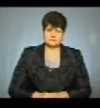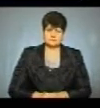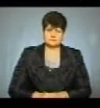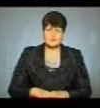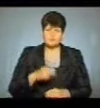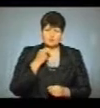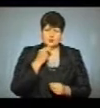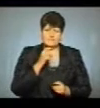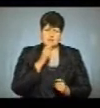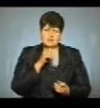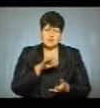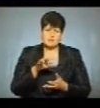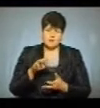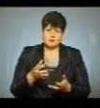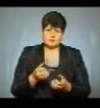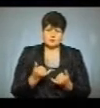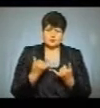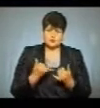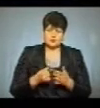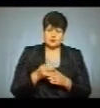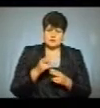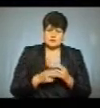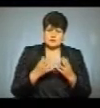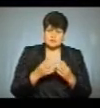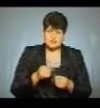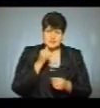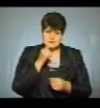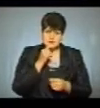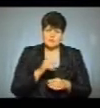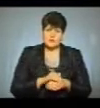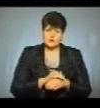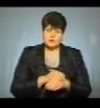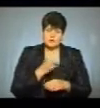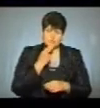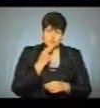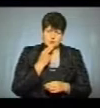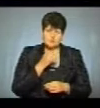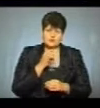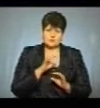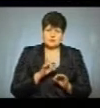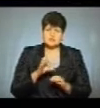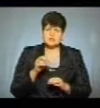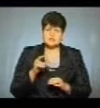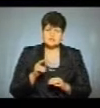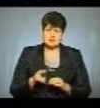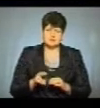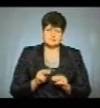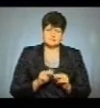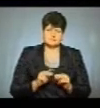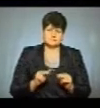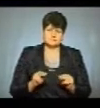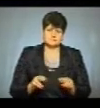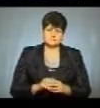Продуктові набори учасники акції отримуватимуть сьогодні до кінця дня та завтра під час благодійного обіду, розповіла соціальна педагогиня Карітасу Аліна